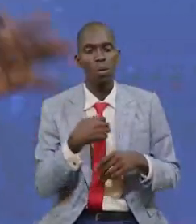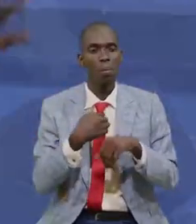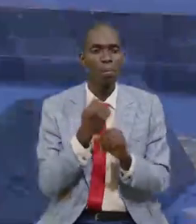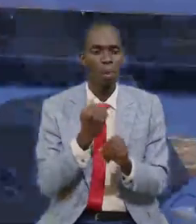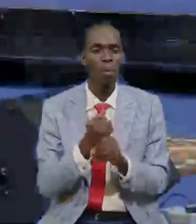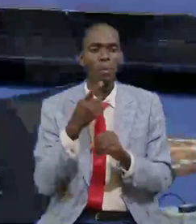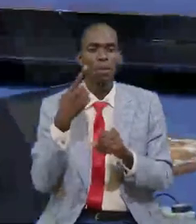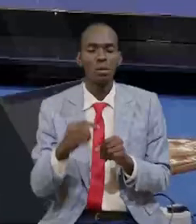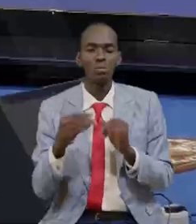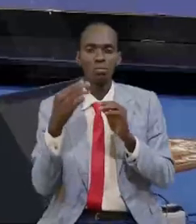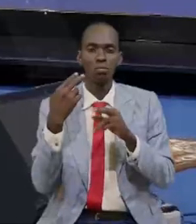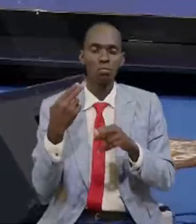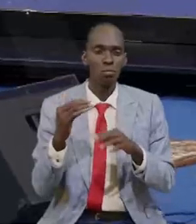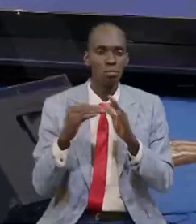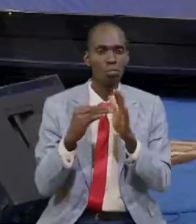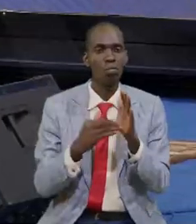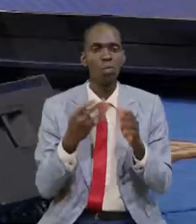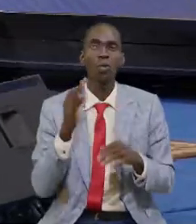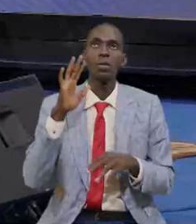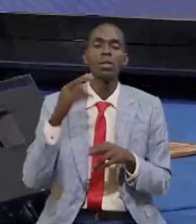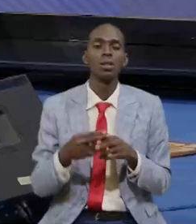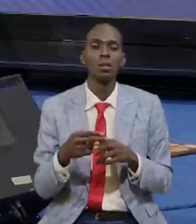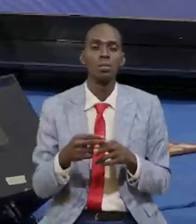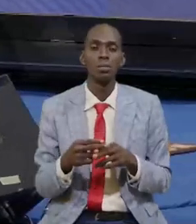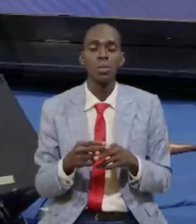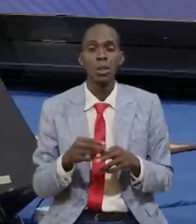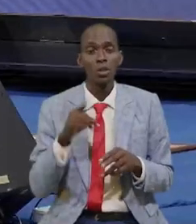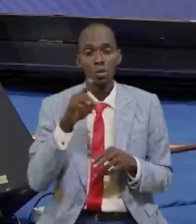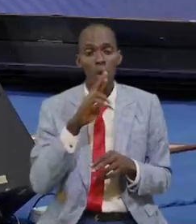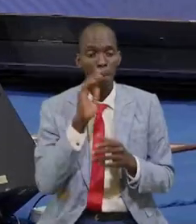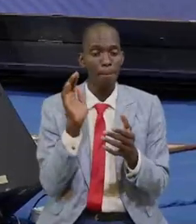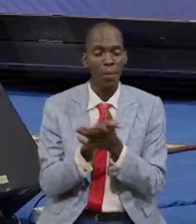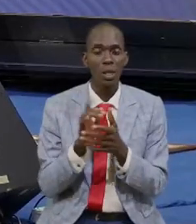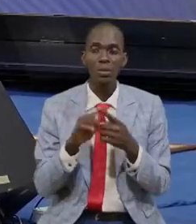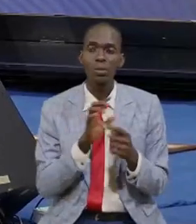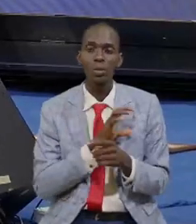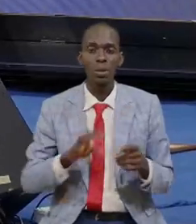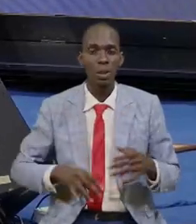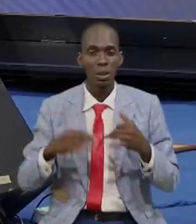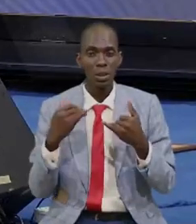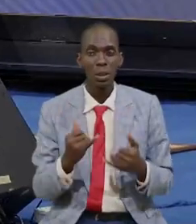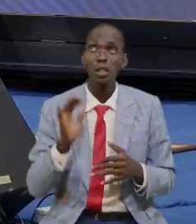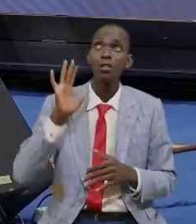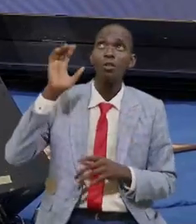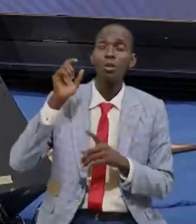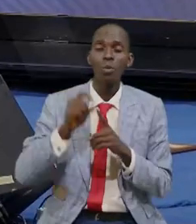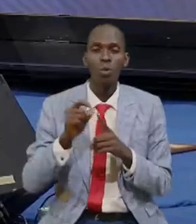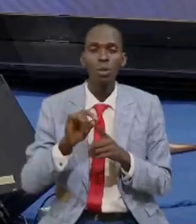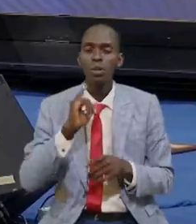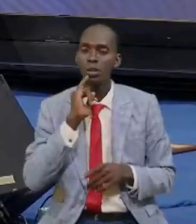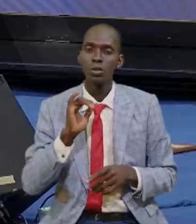ton nom. C'est grâce à toi seul. Tu es marié à Christ maintenant. Sa parole